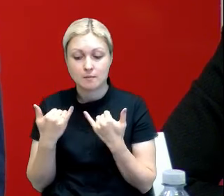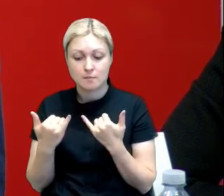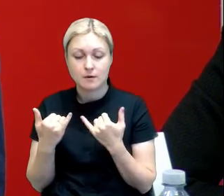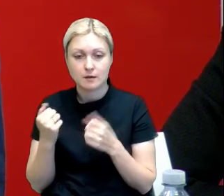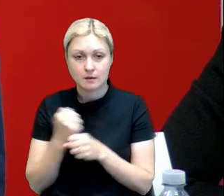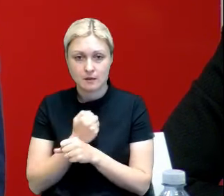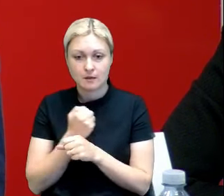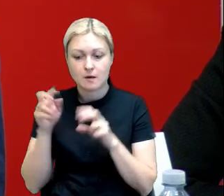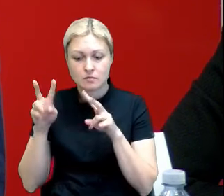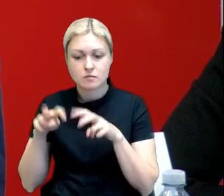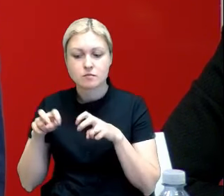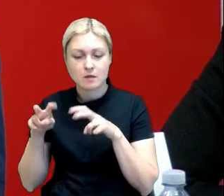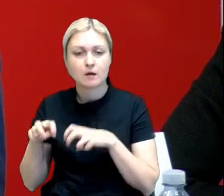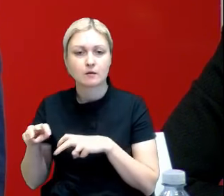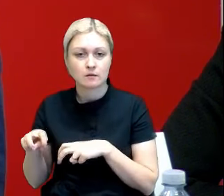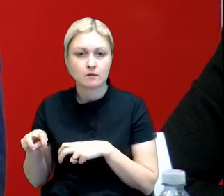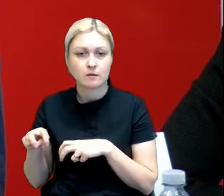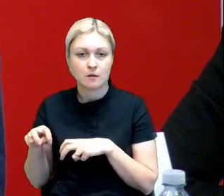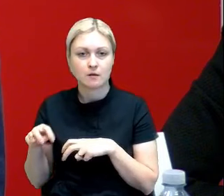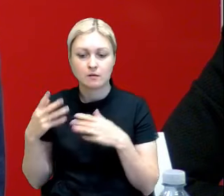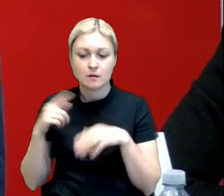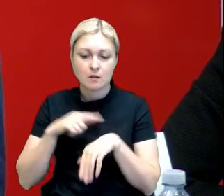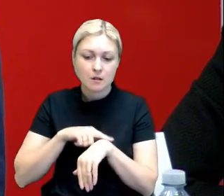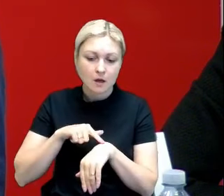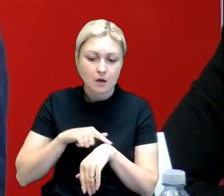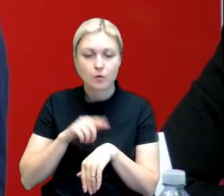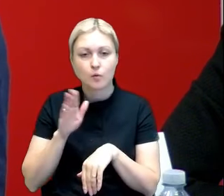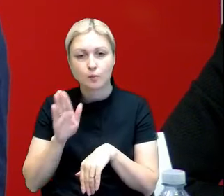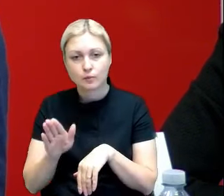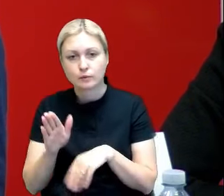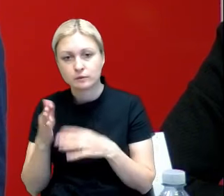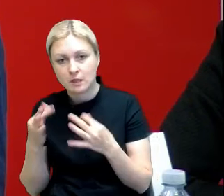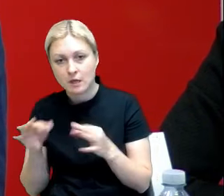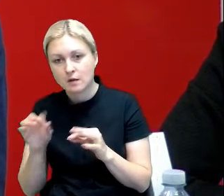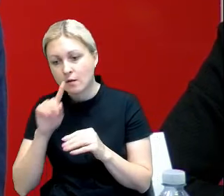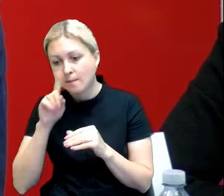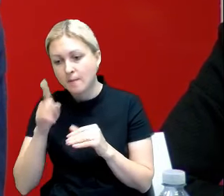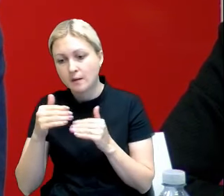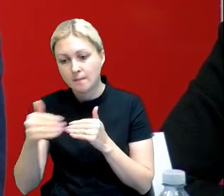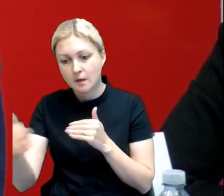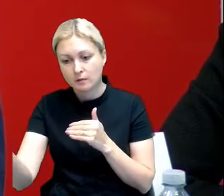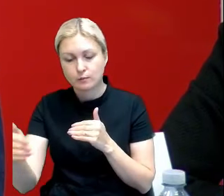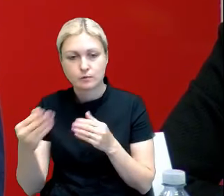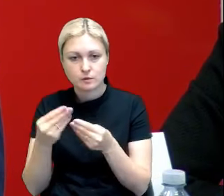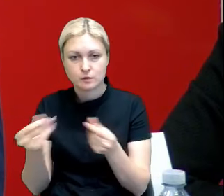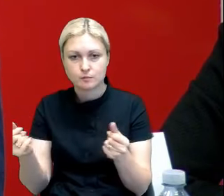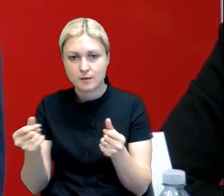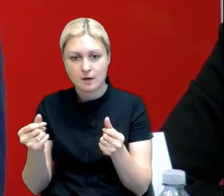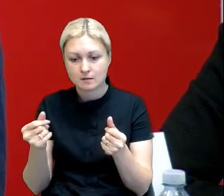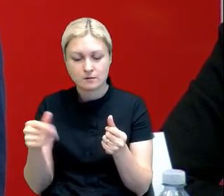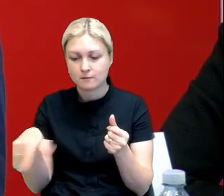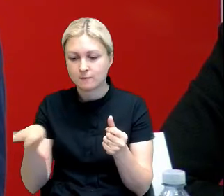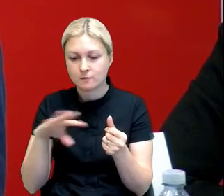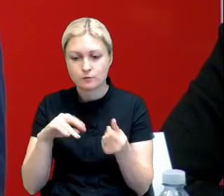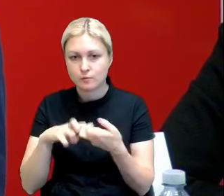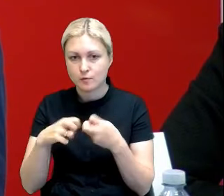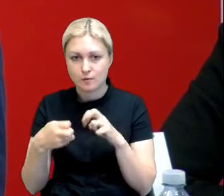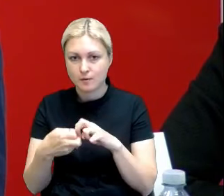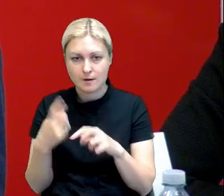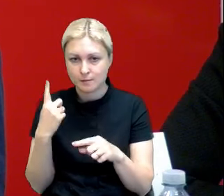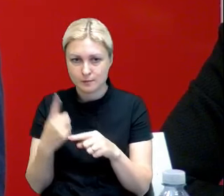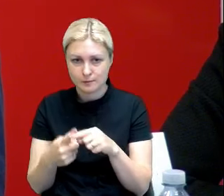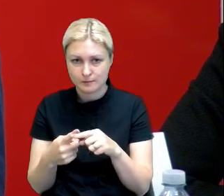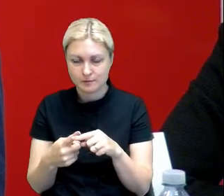šiek tiek jau daugiau resurso laiko resurso per vienerius metus negalima mieste išspręst visų problemų tai šio